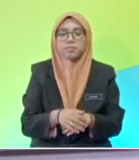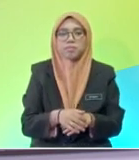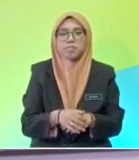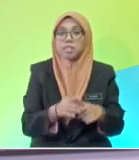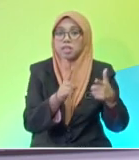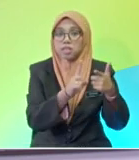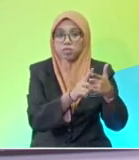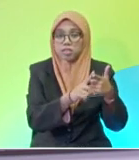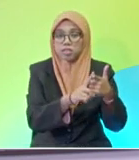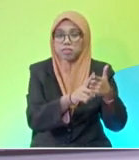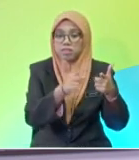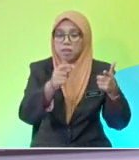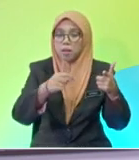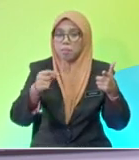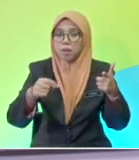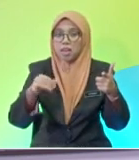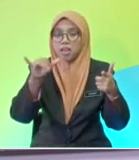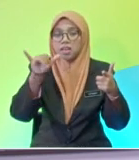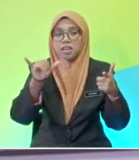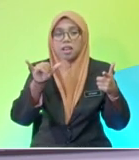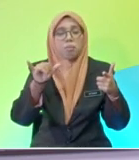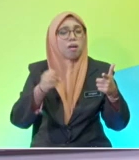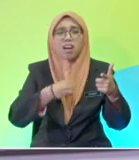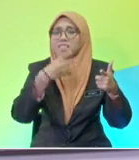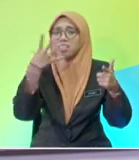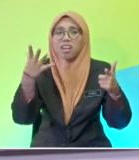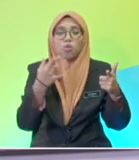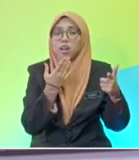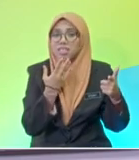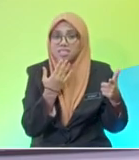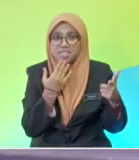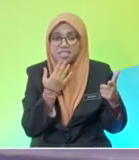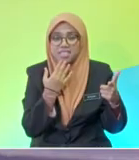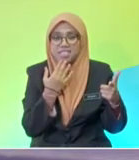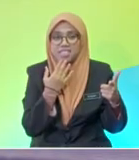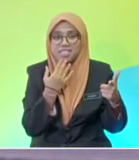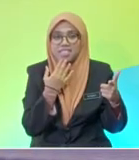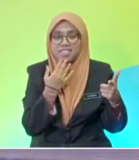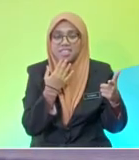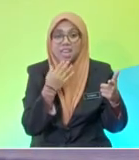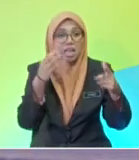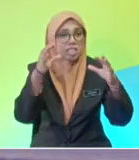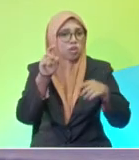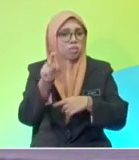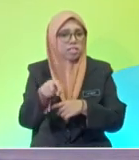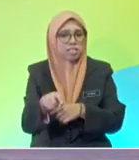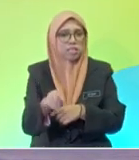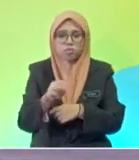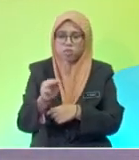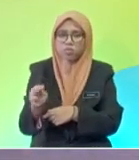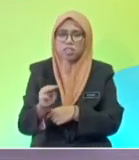yang beraneka warna Oke saya pasti murid-murid di rumah memang suka